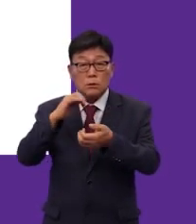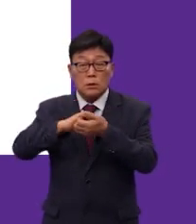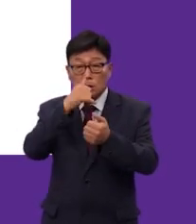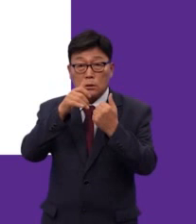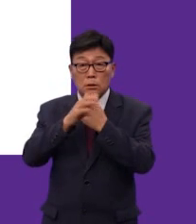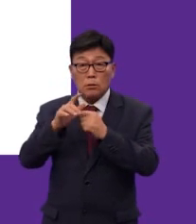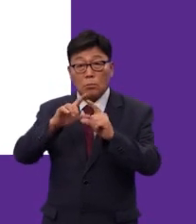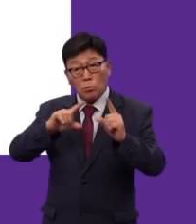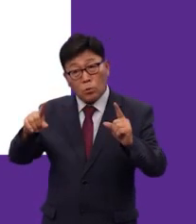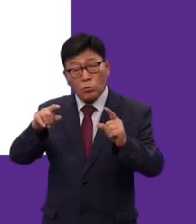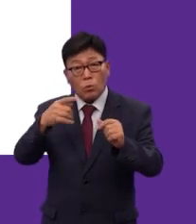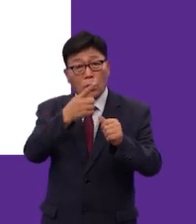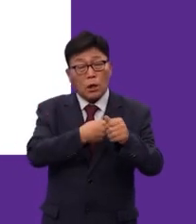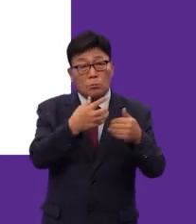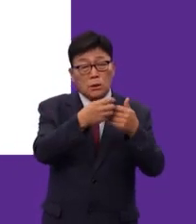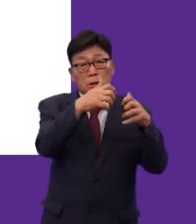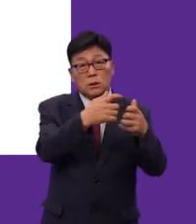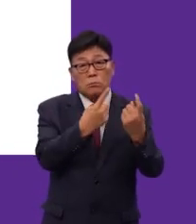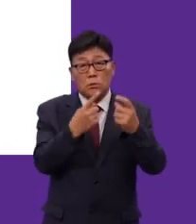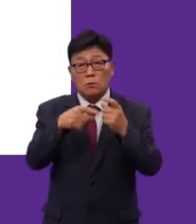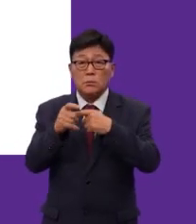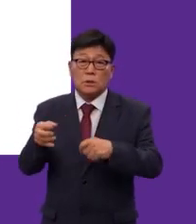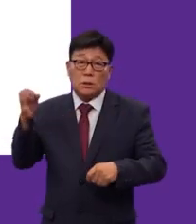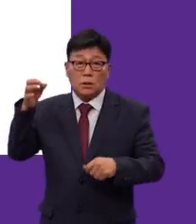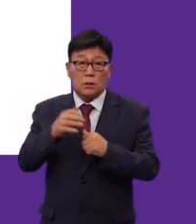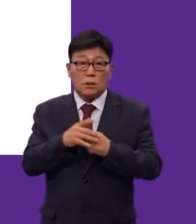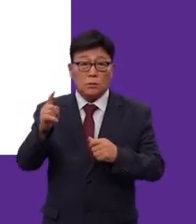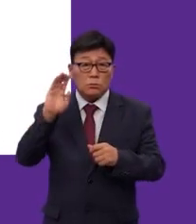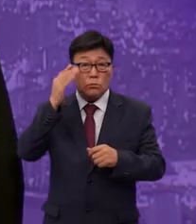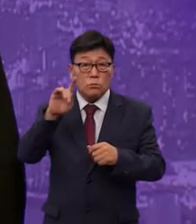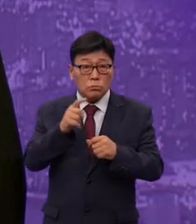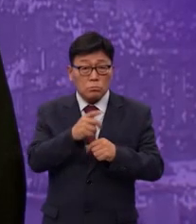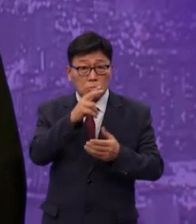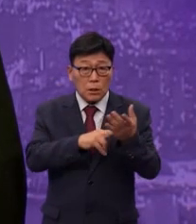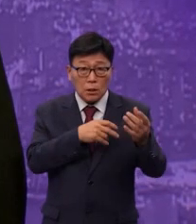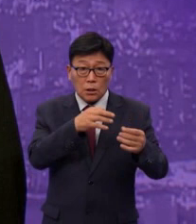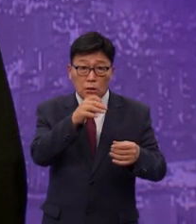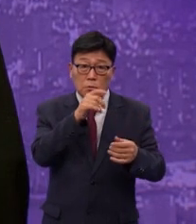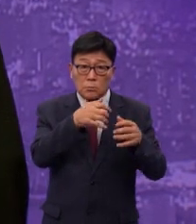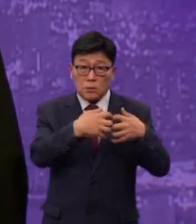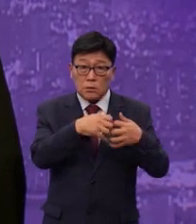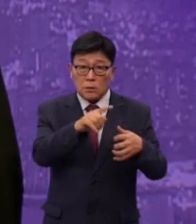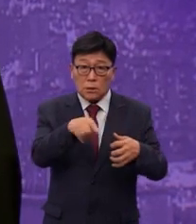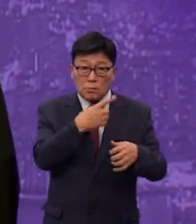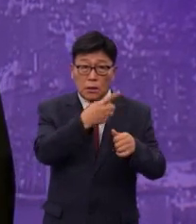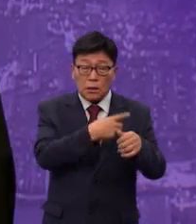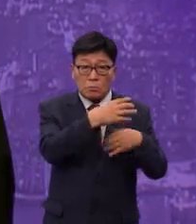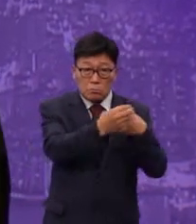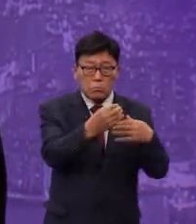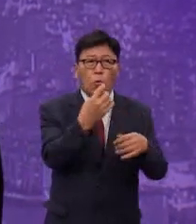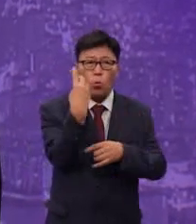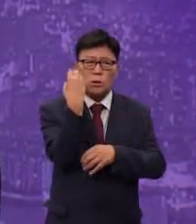비장애인 하이패스 단말기에 비해서 고가입니다. 그리고 근래 시판 차량의 상당수가 하이패스 기능이 기본적으로